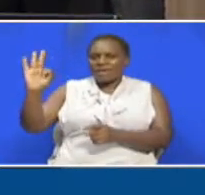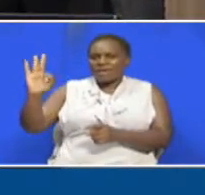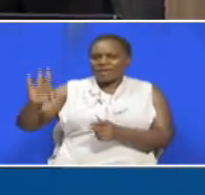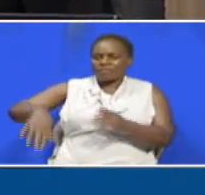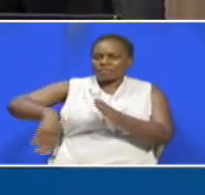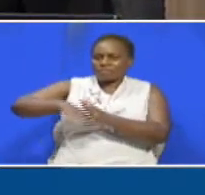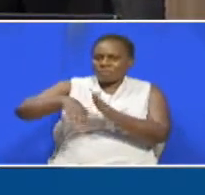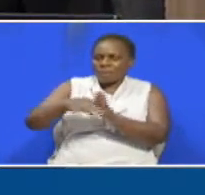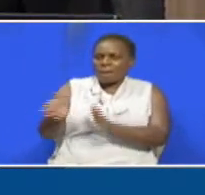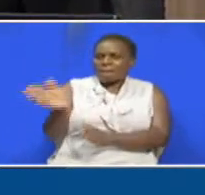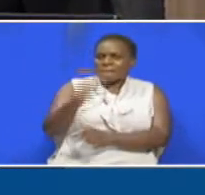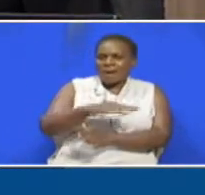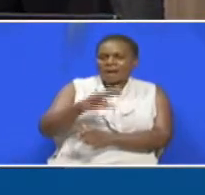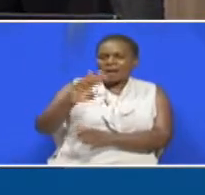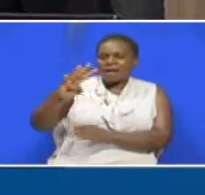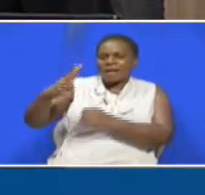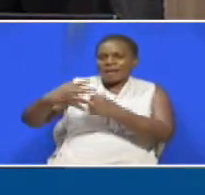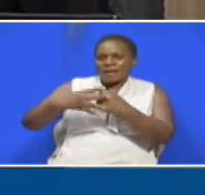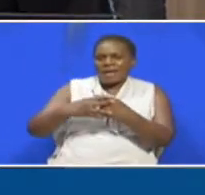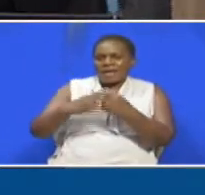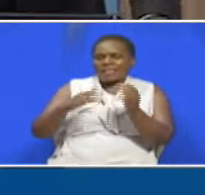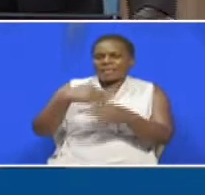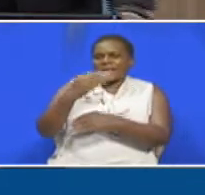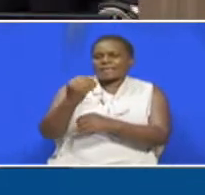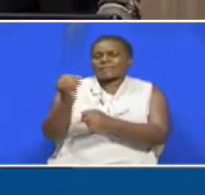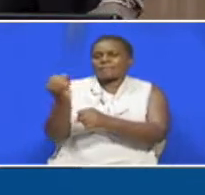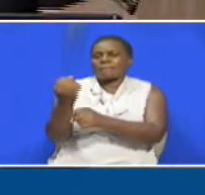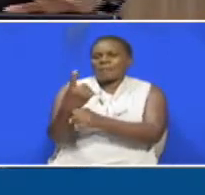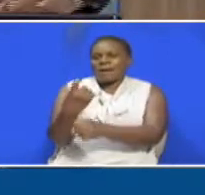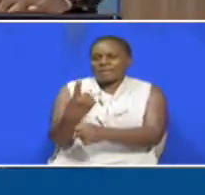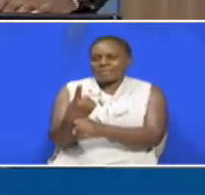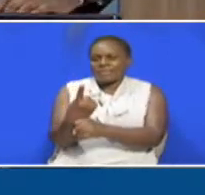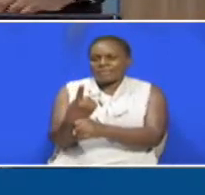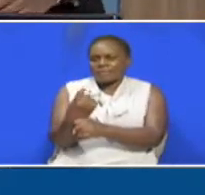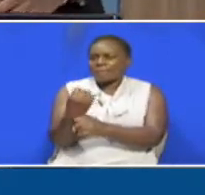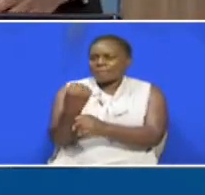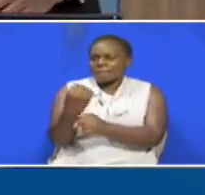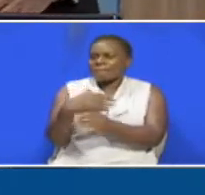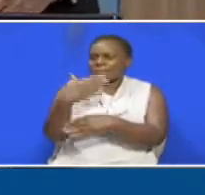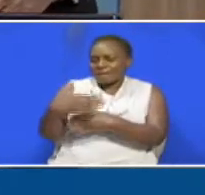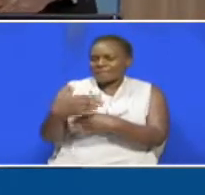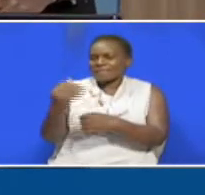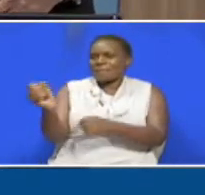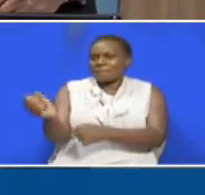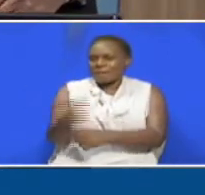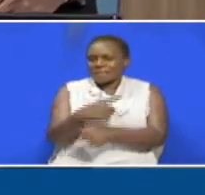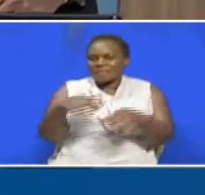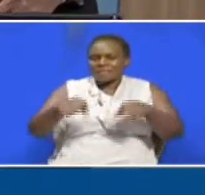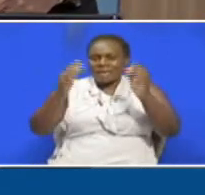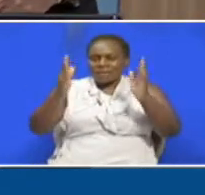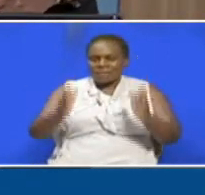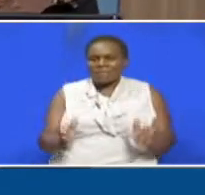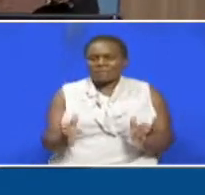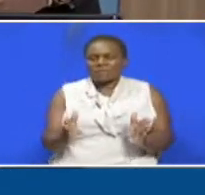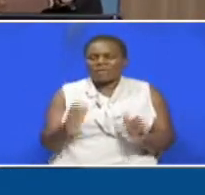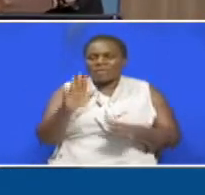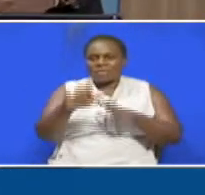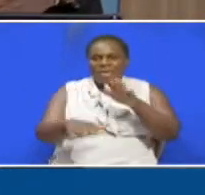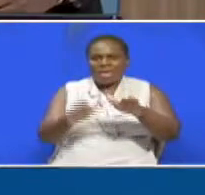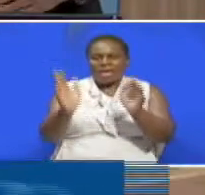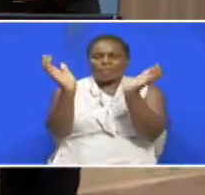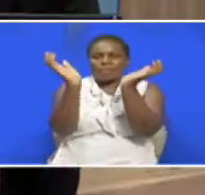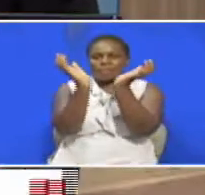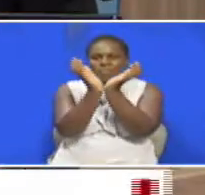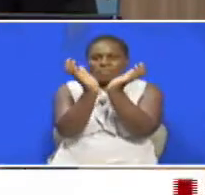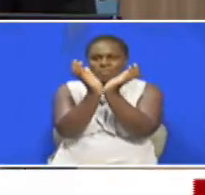PL will resume on the 4th of next month. Now, the committee met the club's management and the chairpersons at the Nyayo National Stadium, where